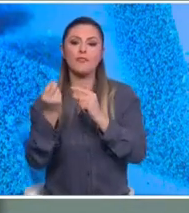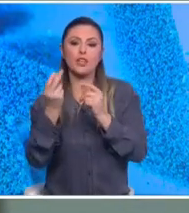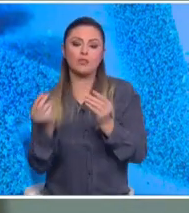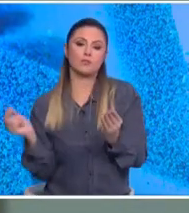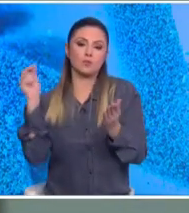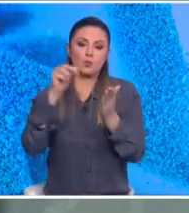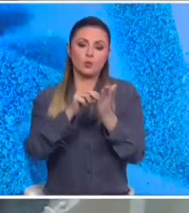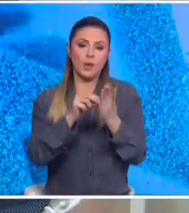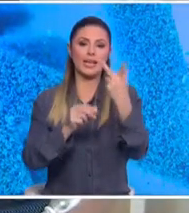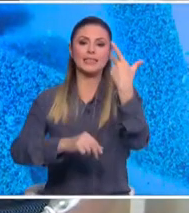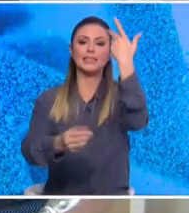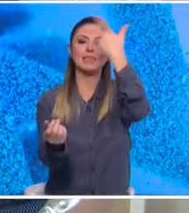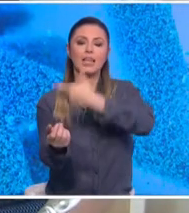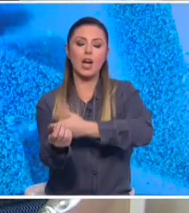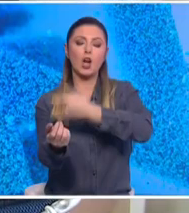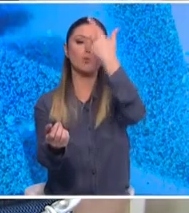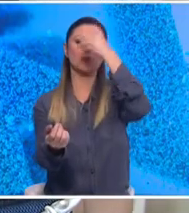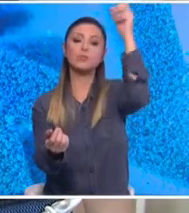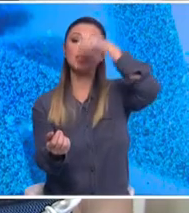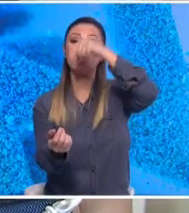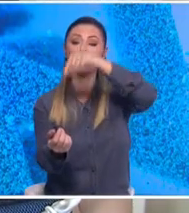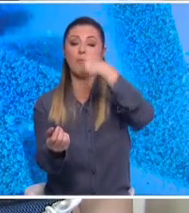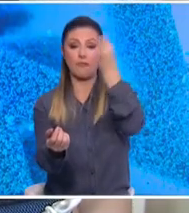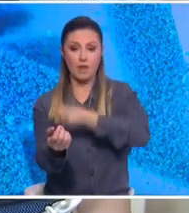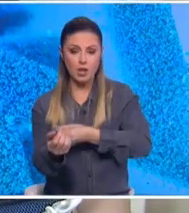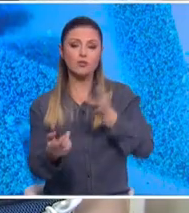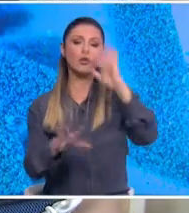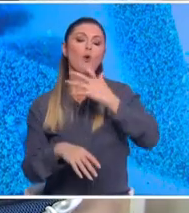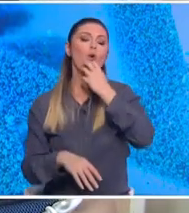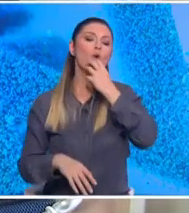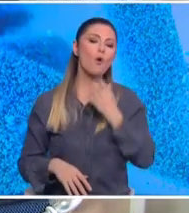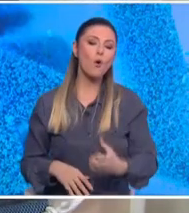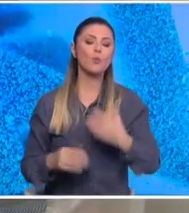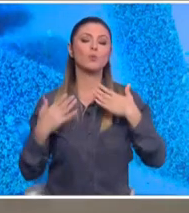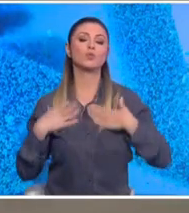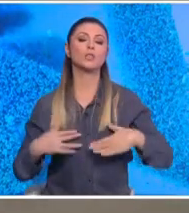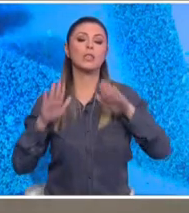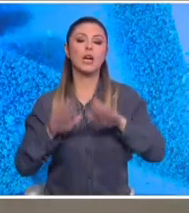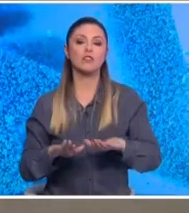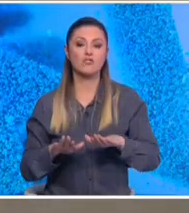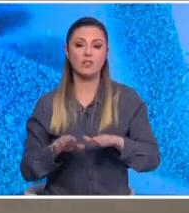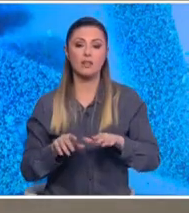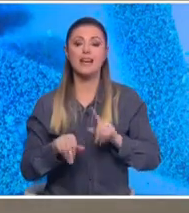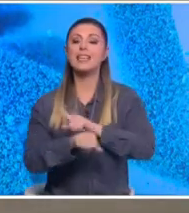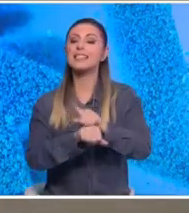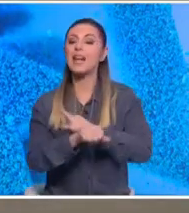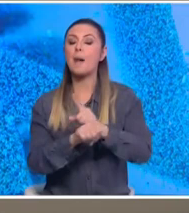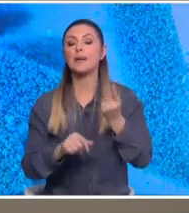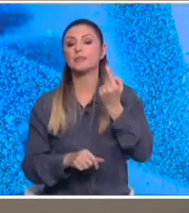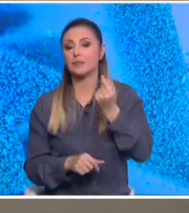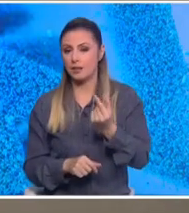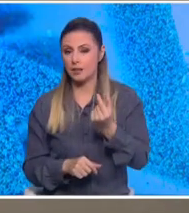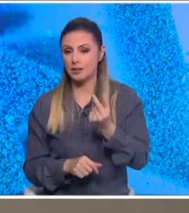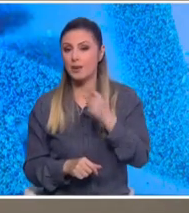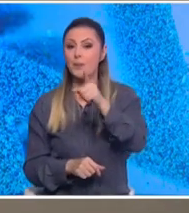aracılığıyla bir saatte bu şeklinde damardan verecekler ve ömür boyu vücudunda kalıcı olacak bu zaman kısıtlı